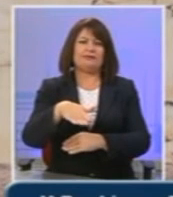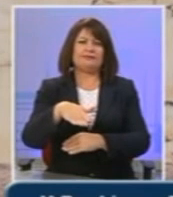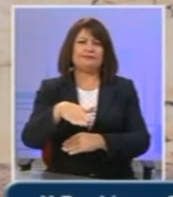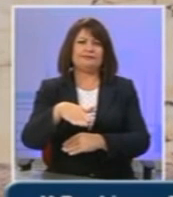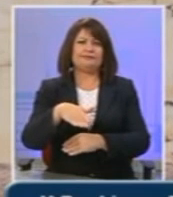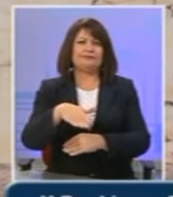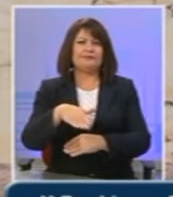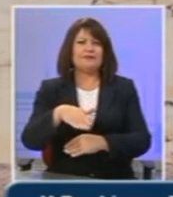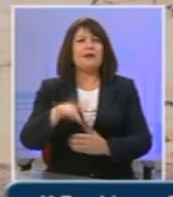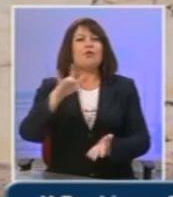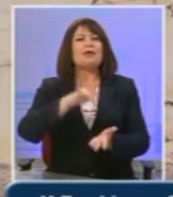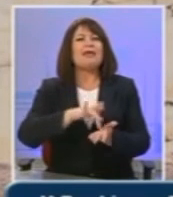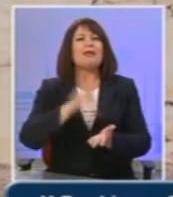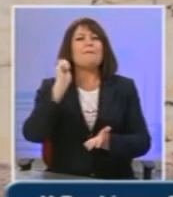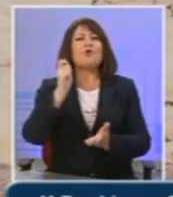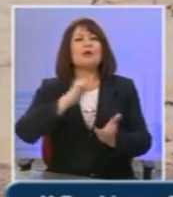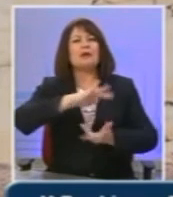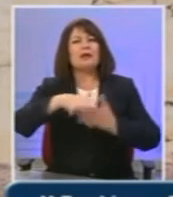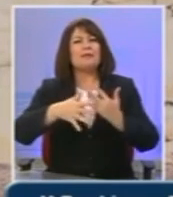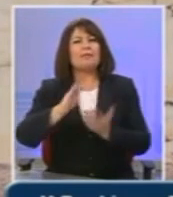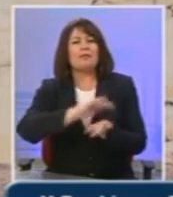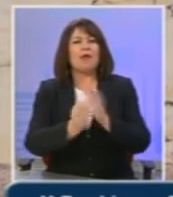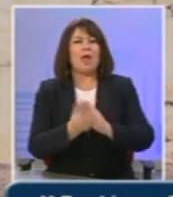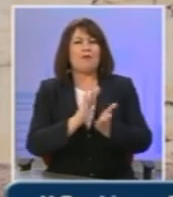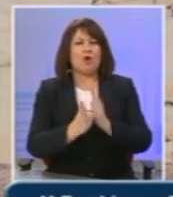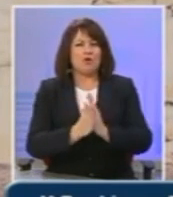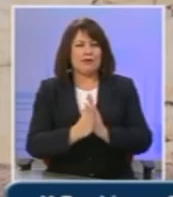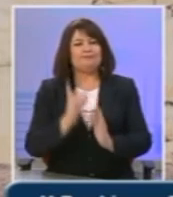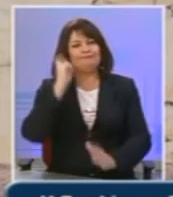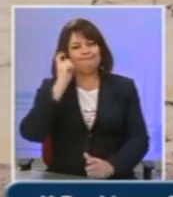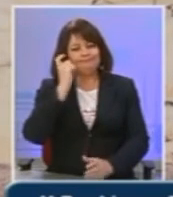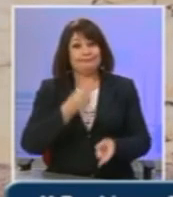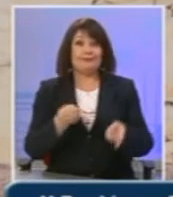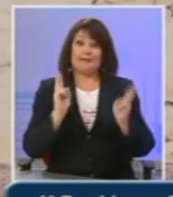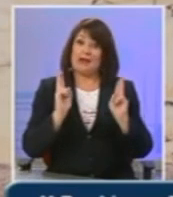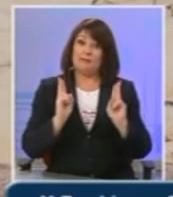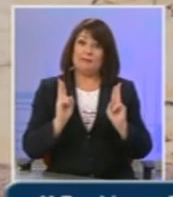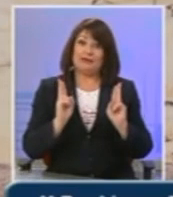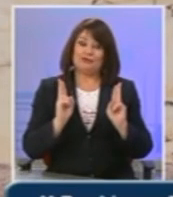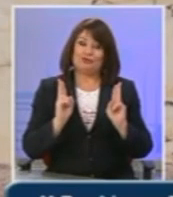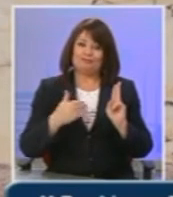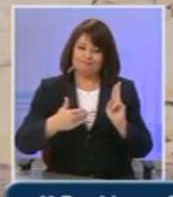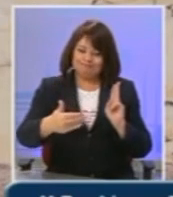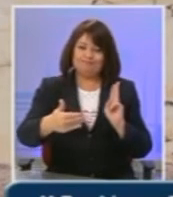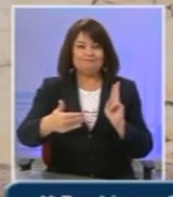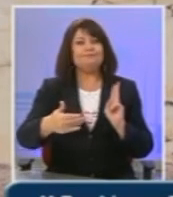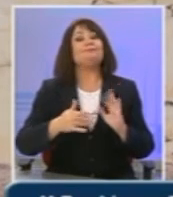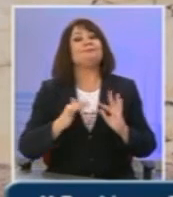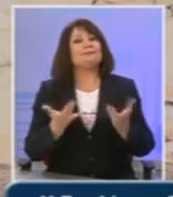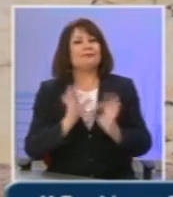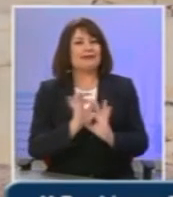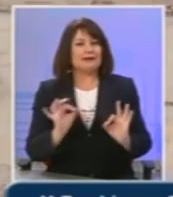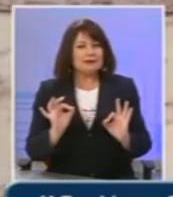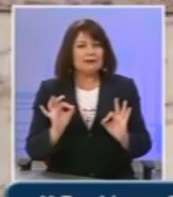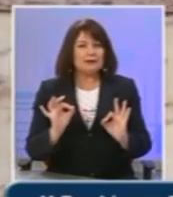κέντρα της πολιτικής διαπλοκής. Με αυτές τις σκέψεις και με την προσδοκία, την ελπίδα ή και τη